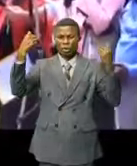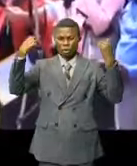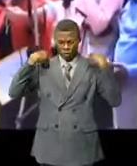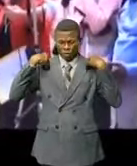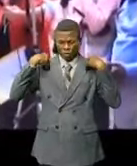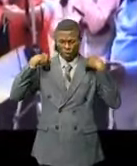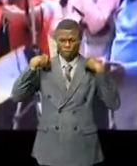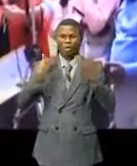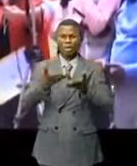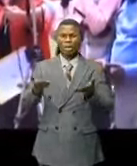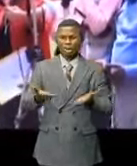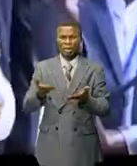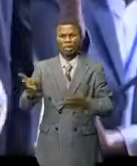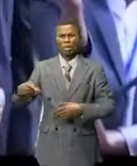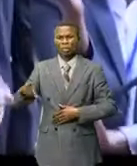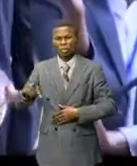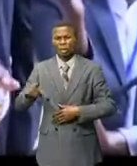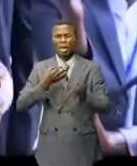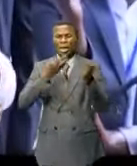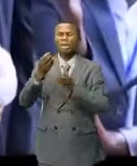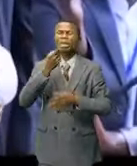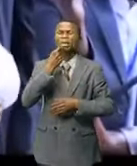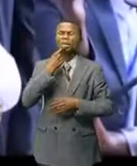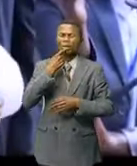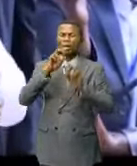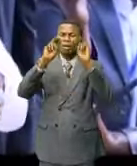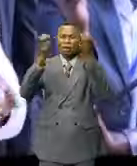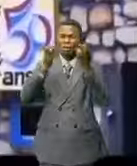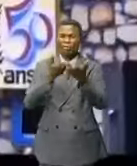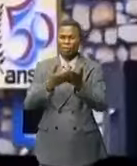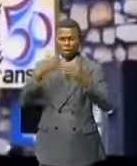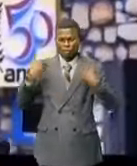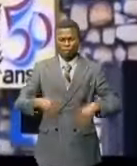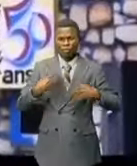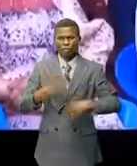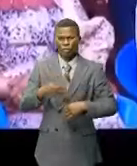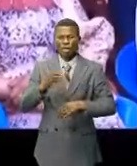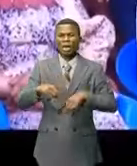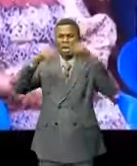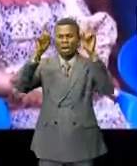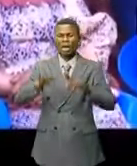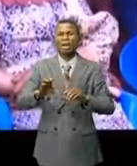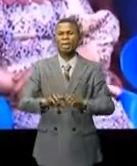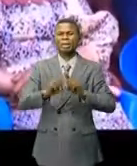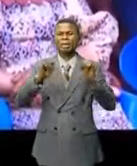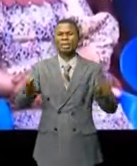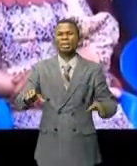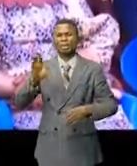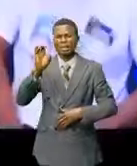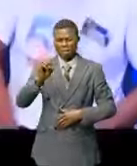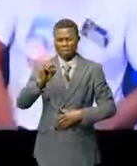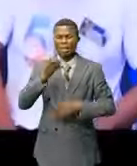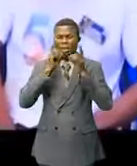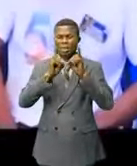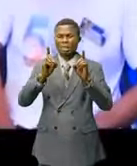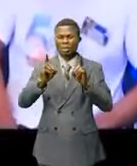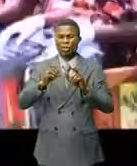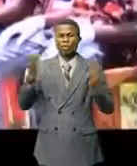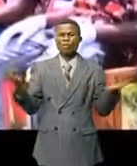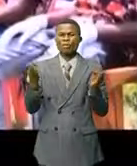Mbuyi Yekeyeke a rappelé l'historique de cette ville dont on célèbre aujourd'hui le cinquantenaire. Dans son discours, à l'occasion de ce